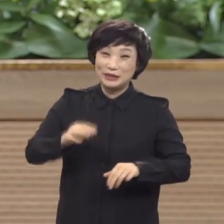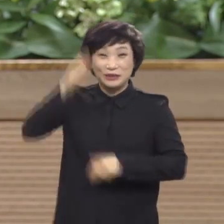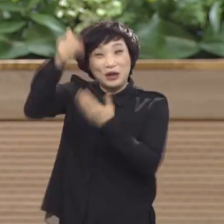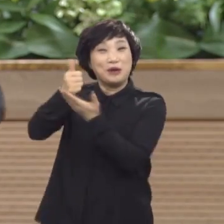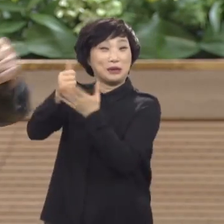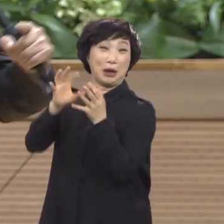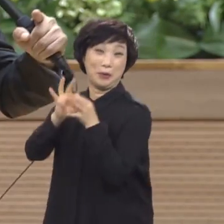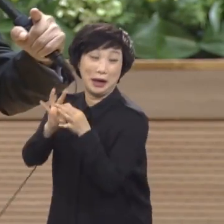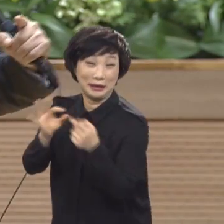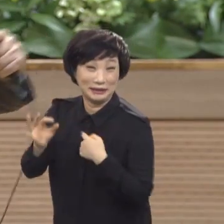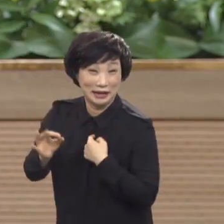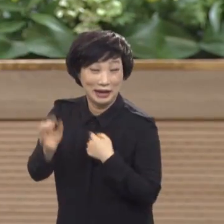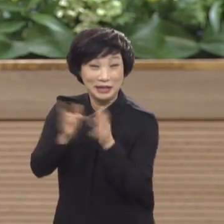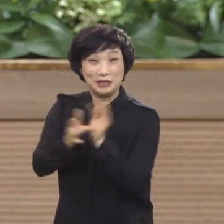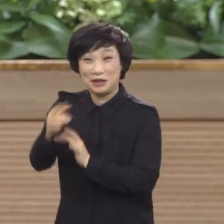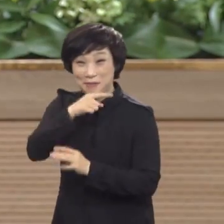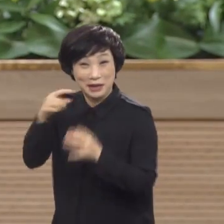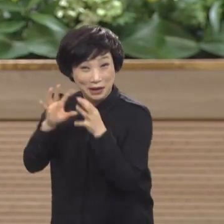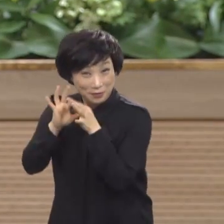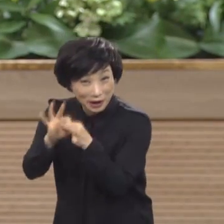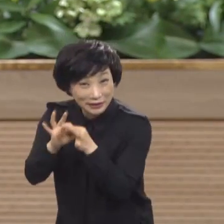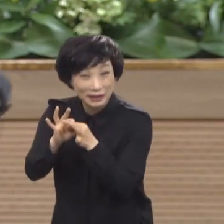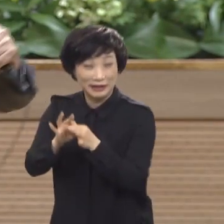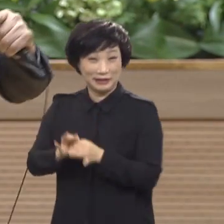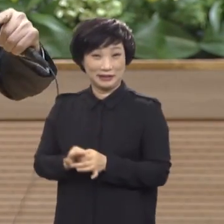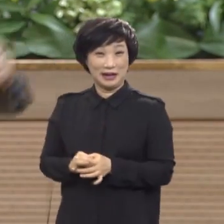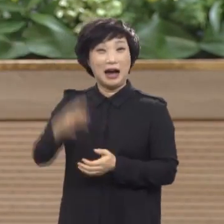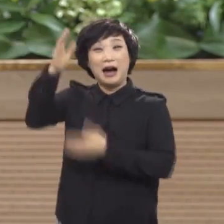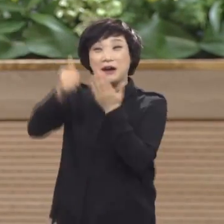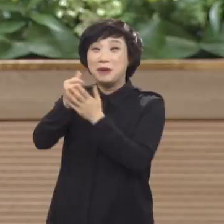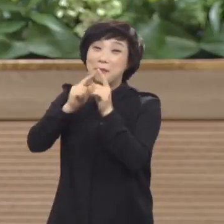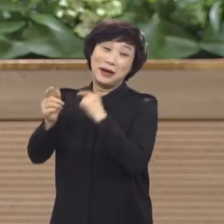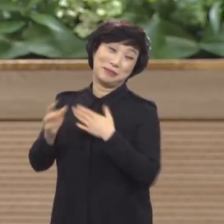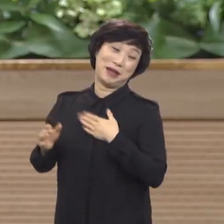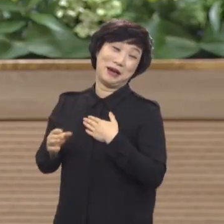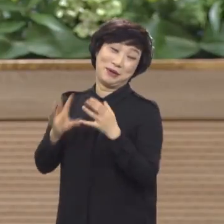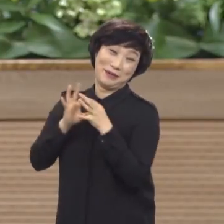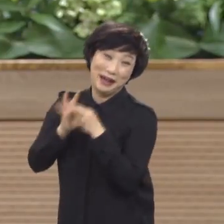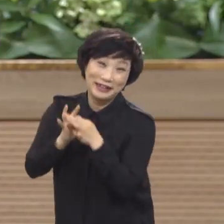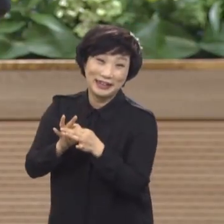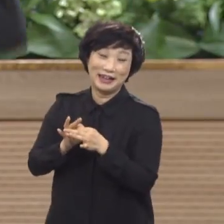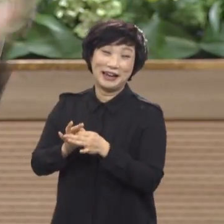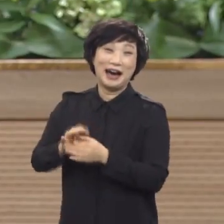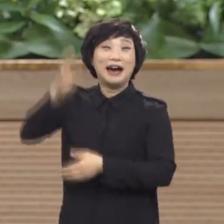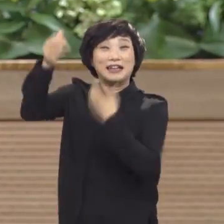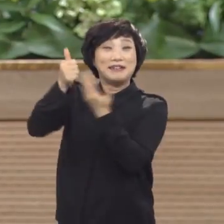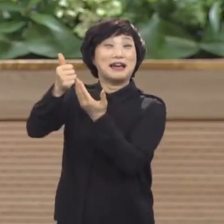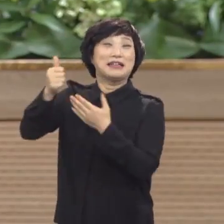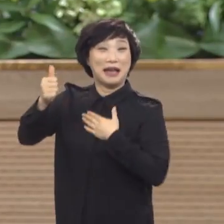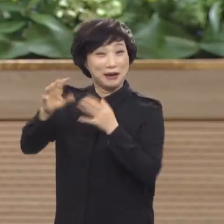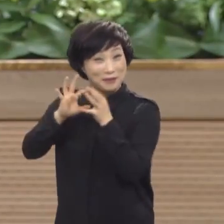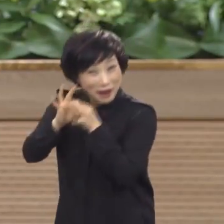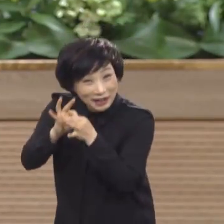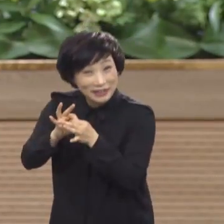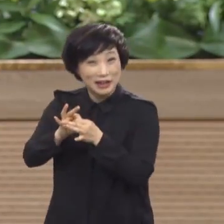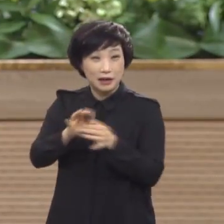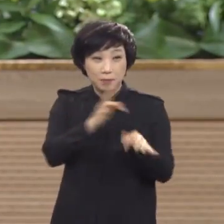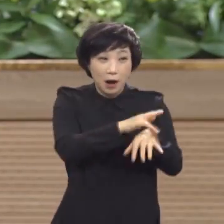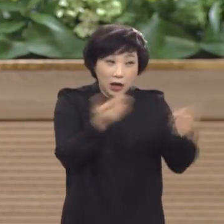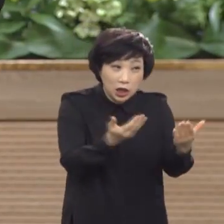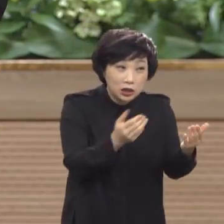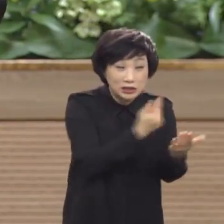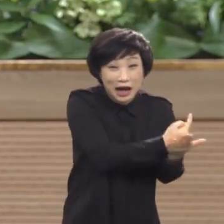속한다. 예수 피에 속한다. 하나님의 말씀에 속한다. 하나님께 속하여